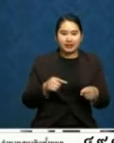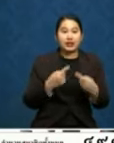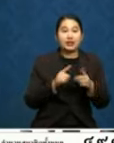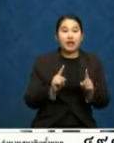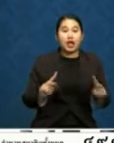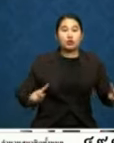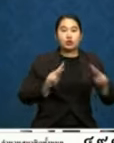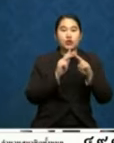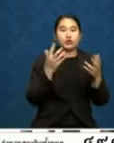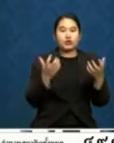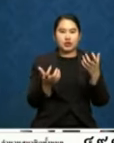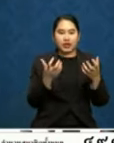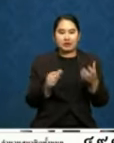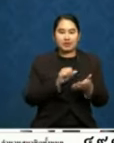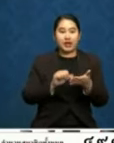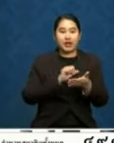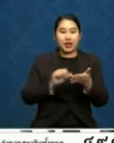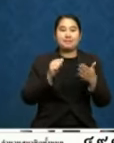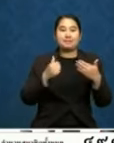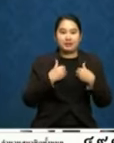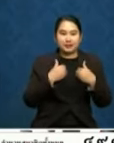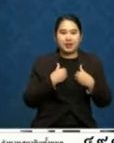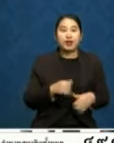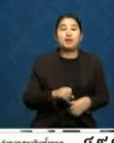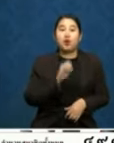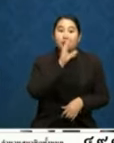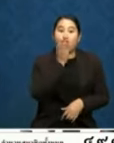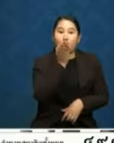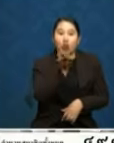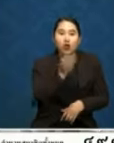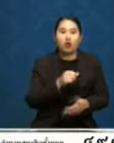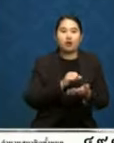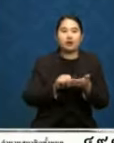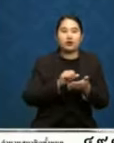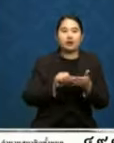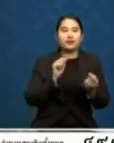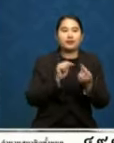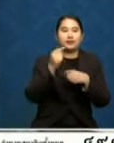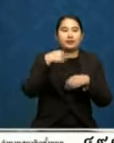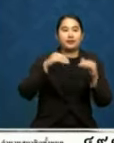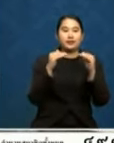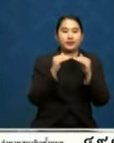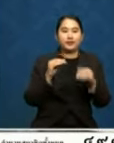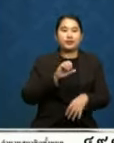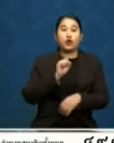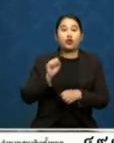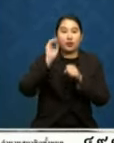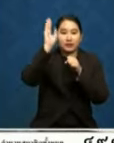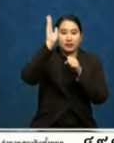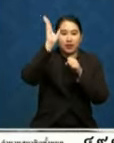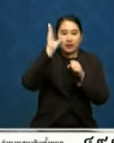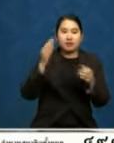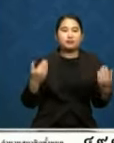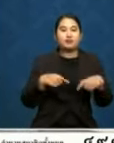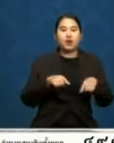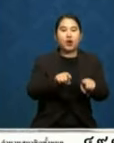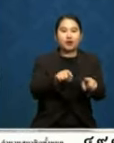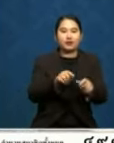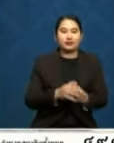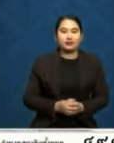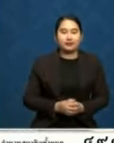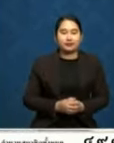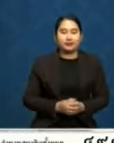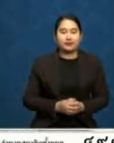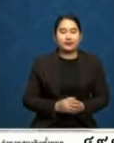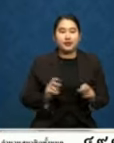ระทรวงยุติธรรมนั้นมีการแก้ไขด้วยนะครับฉะนั้นผมจะขออนุญาตที่จะใช้สิทธิ์ในฐานะสมาชิกอภิปรายไปพร้อมกันครับท่านประธ